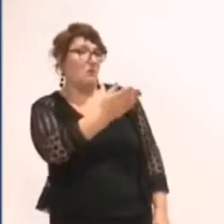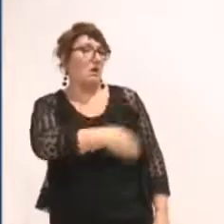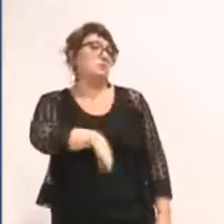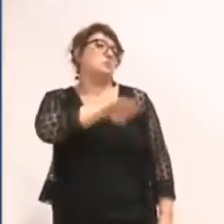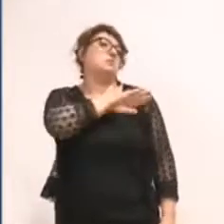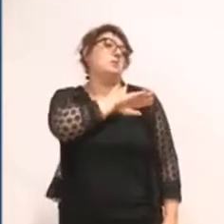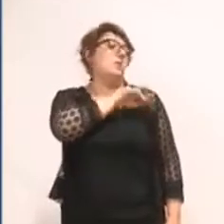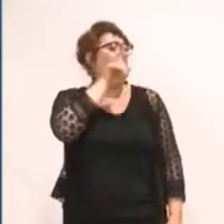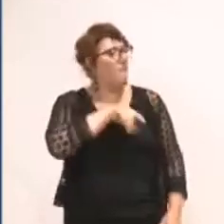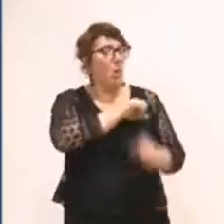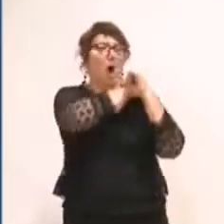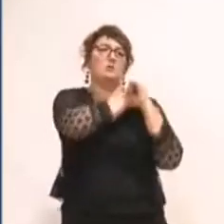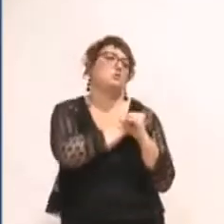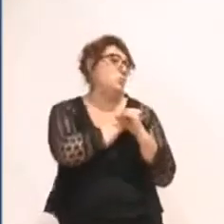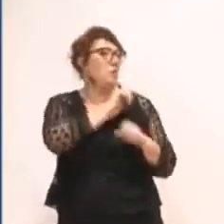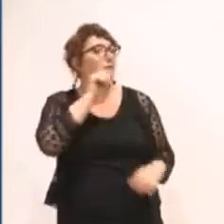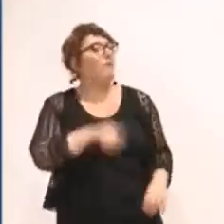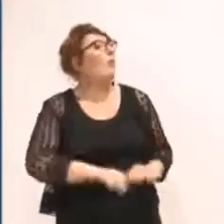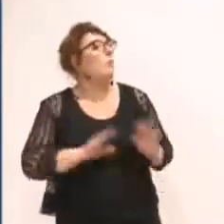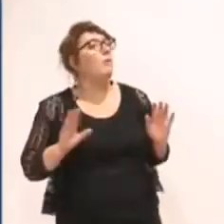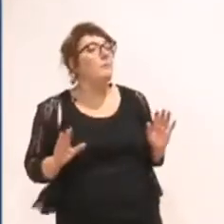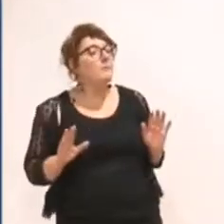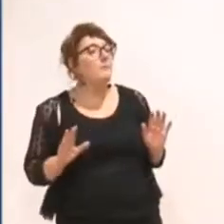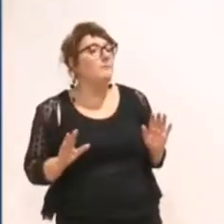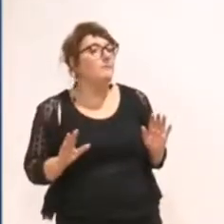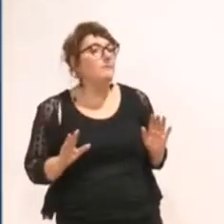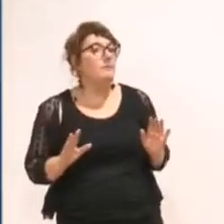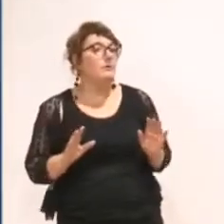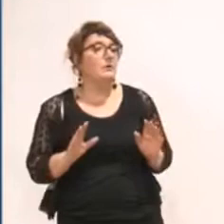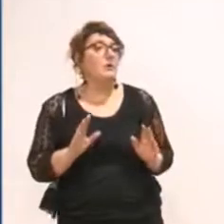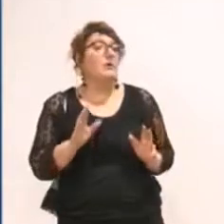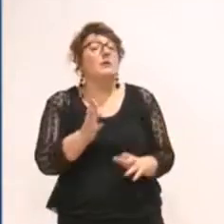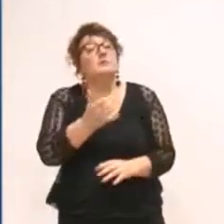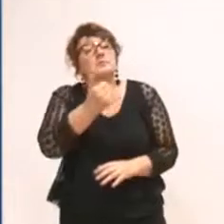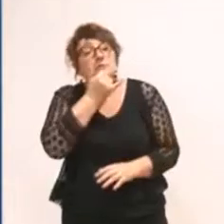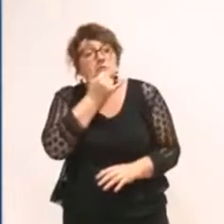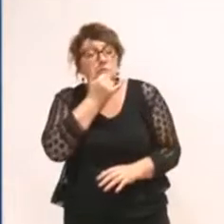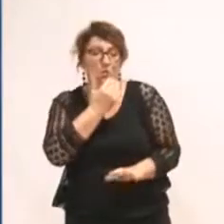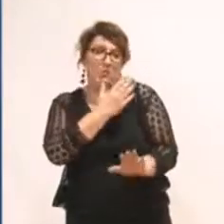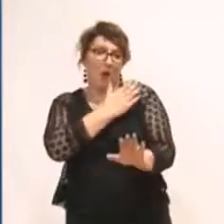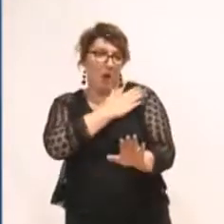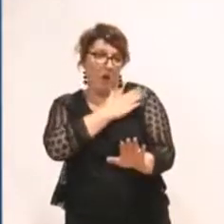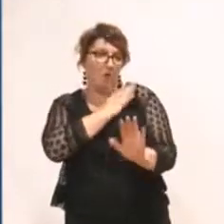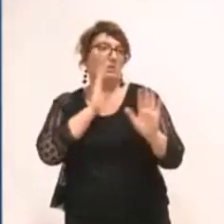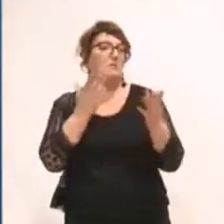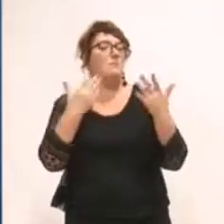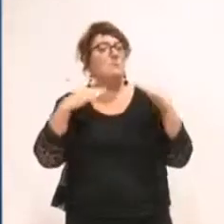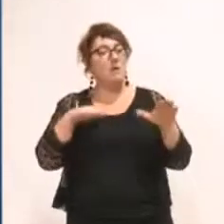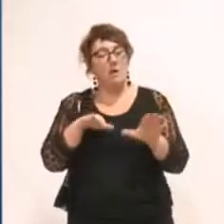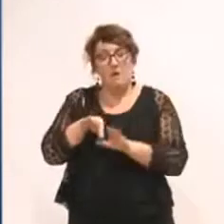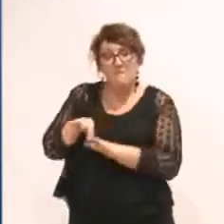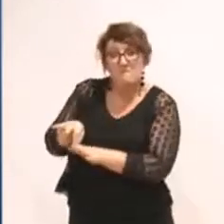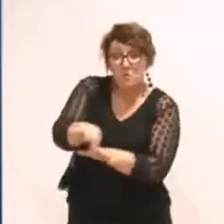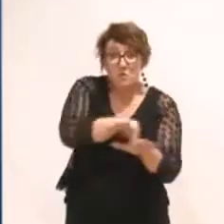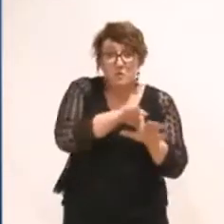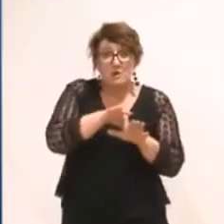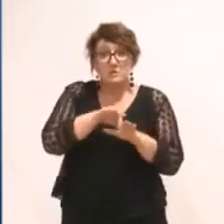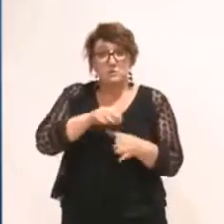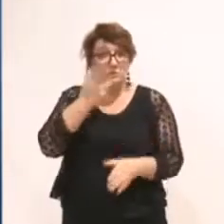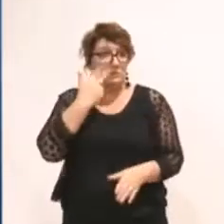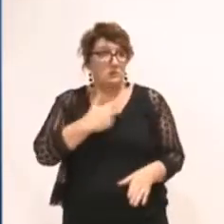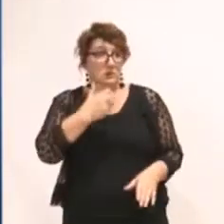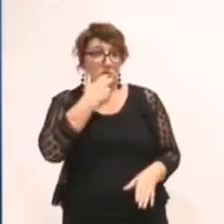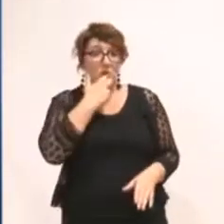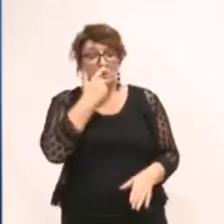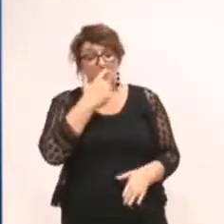Et effectivement, je pense que, pour m'arrêter sur ce point-là, la votation citoyenne, eh ben, il n'y en aura plus